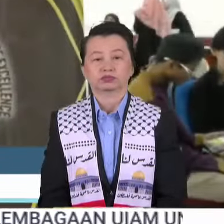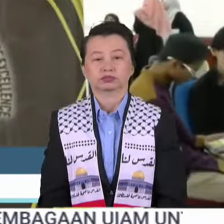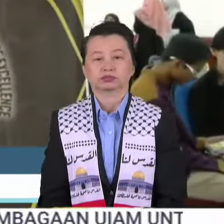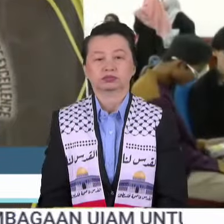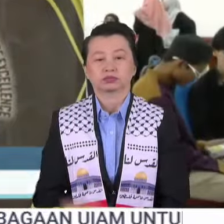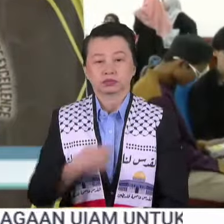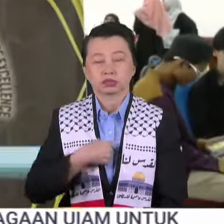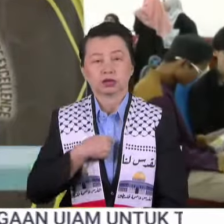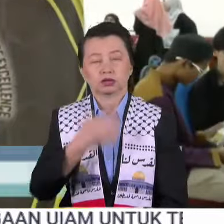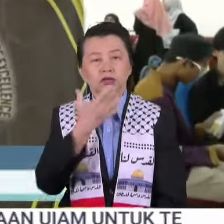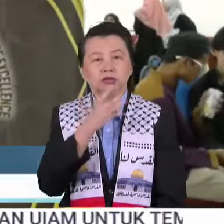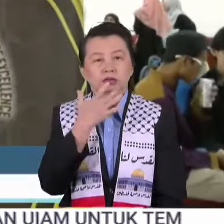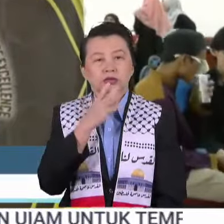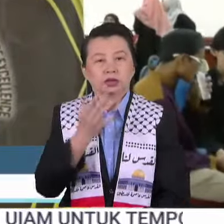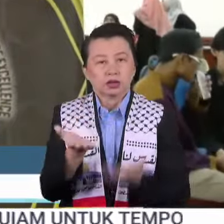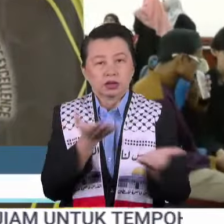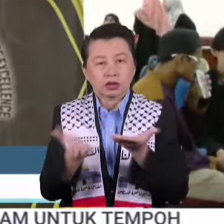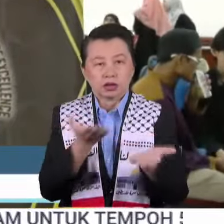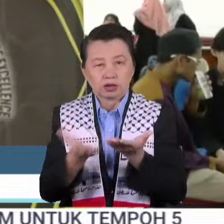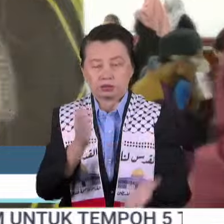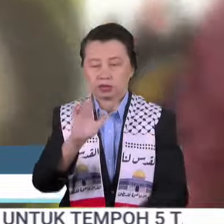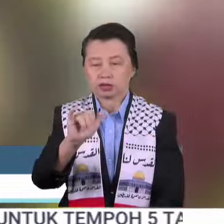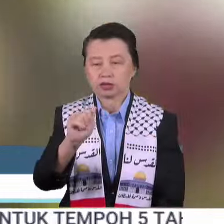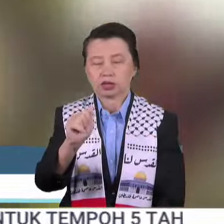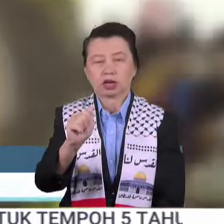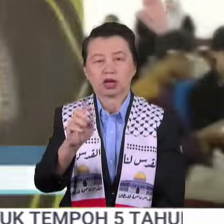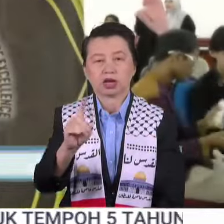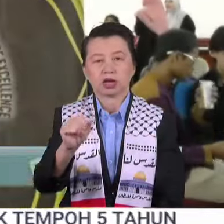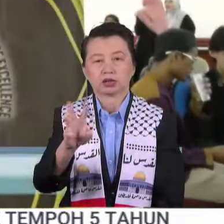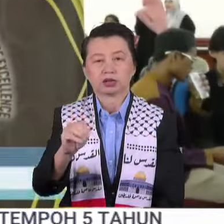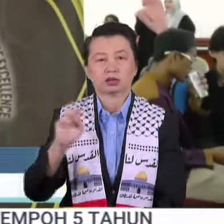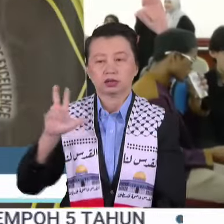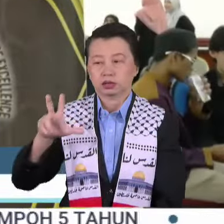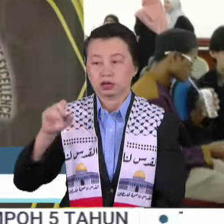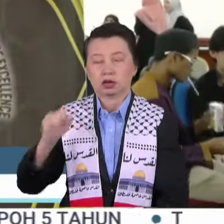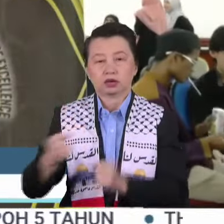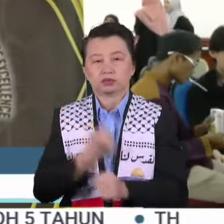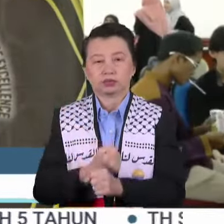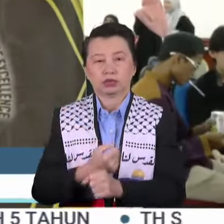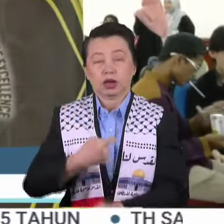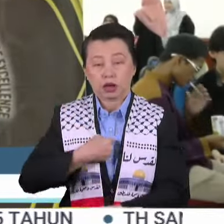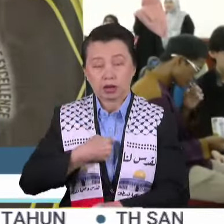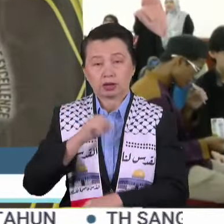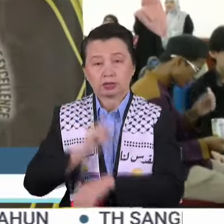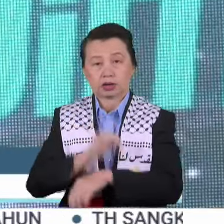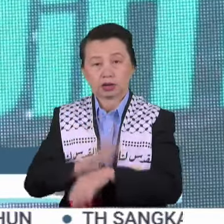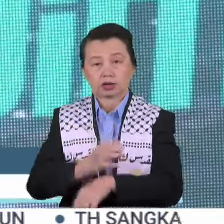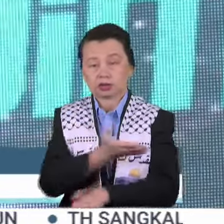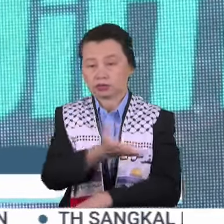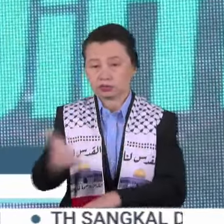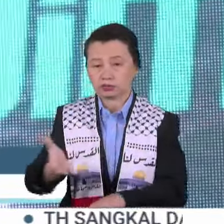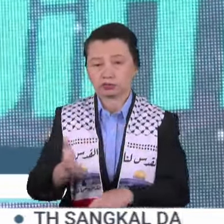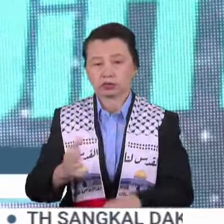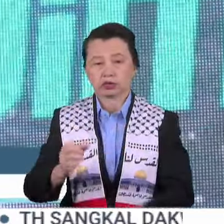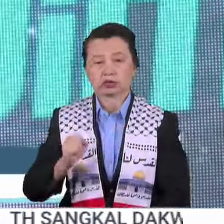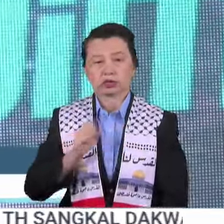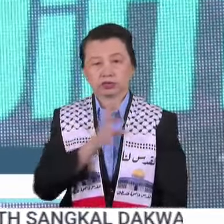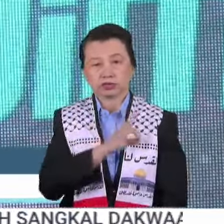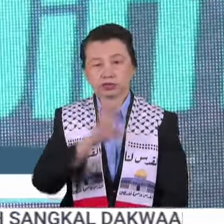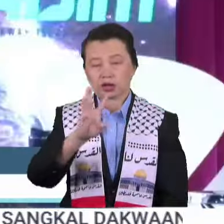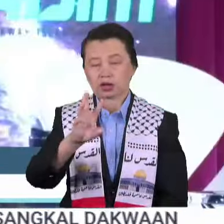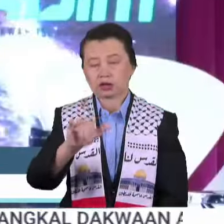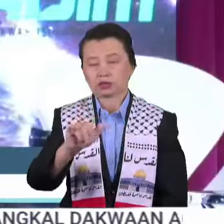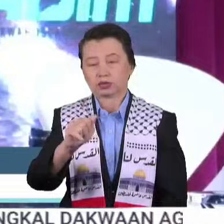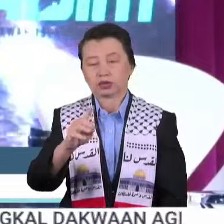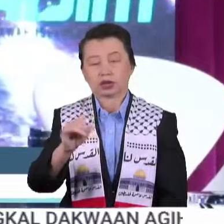Sendiri beruntung berkhidmat di Yadim selama lebih kurang 30 tahun. Dan saya nasihat saya kepada seluruh warga Yadim, tenaga